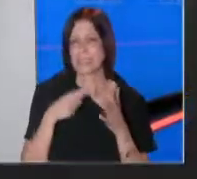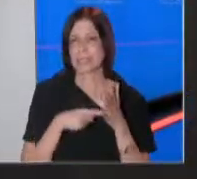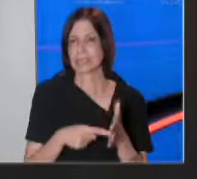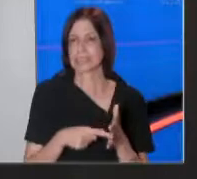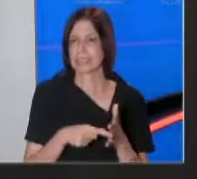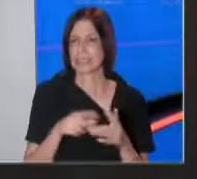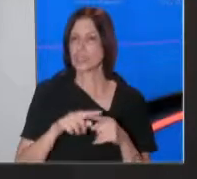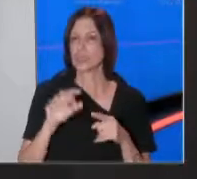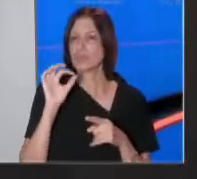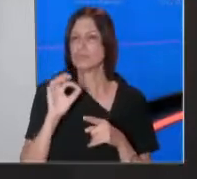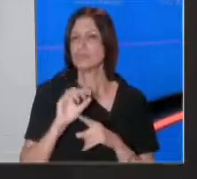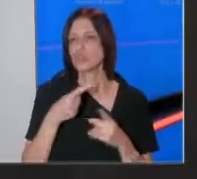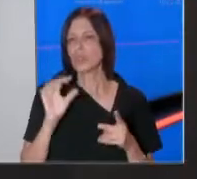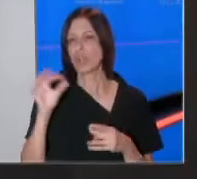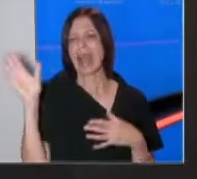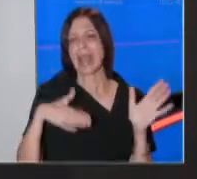נשים.